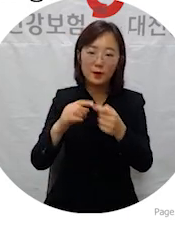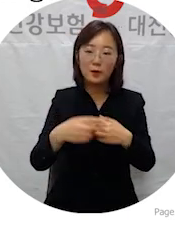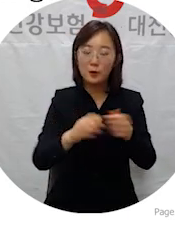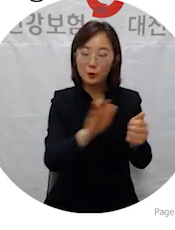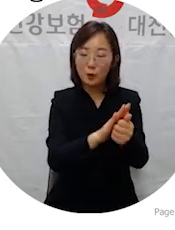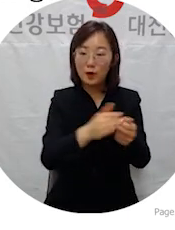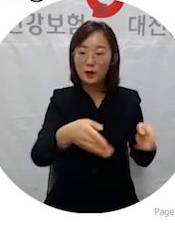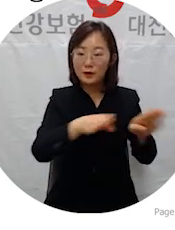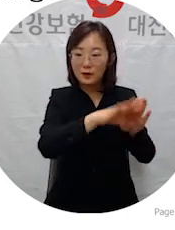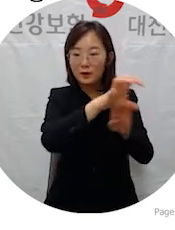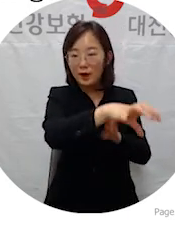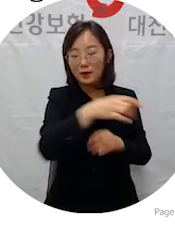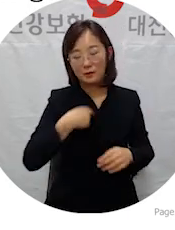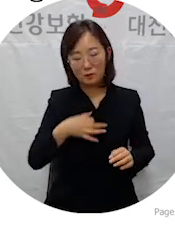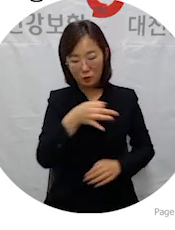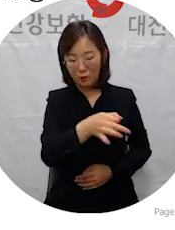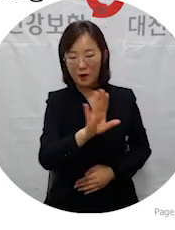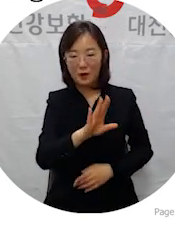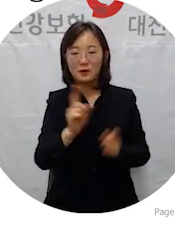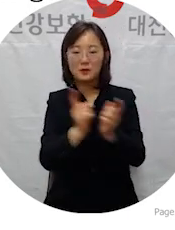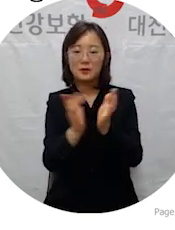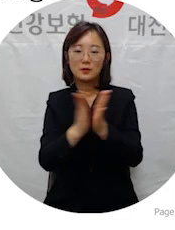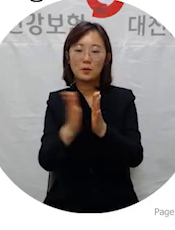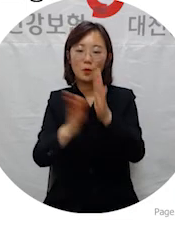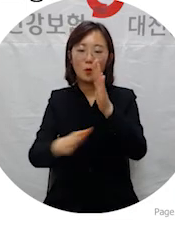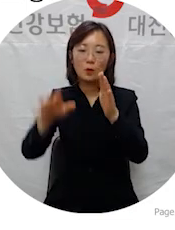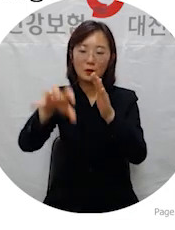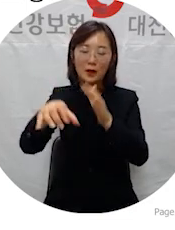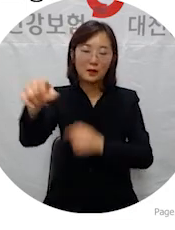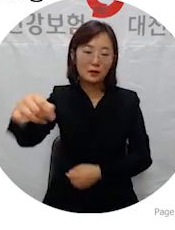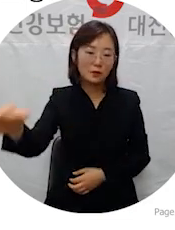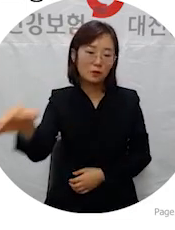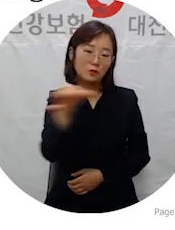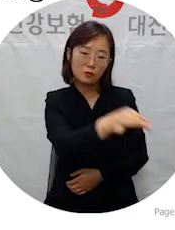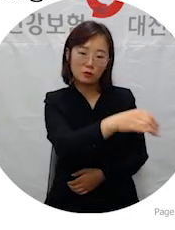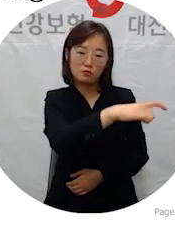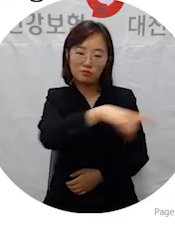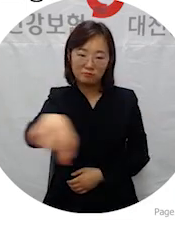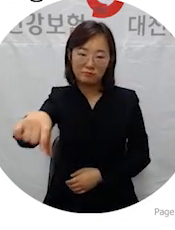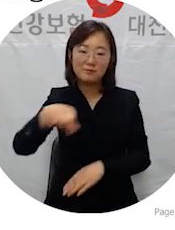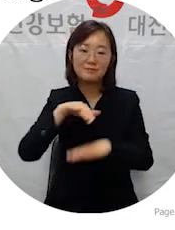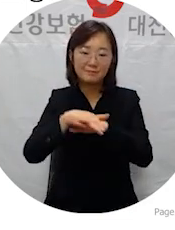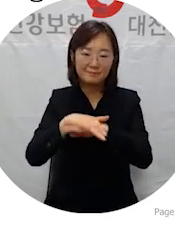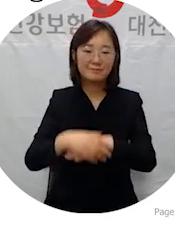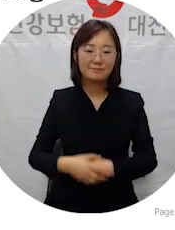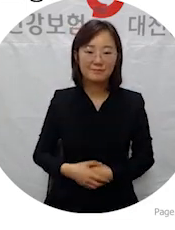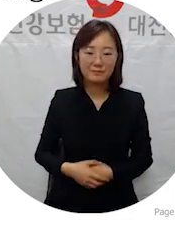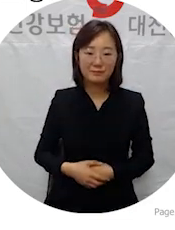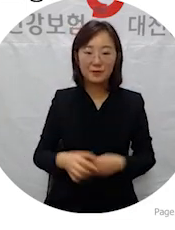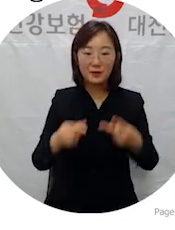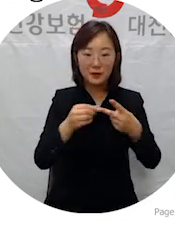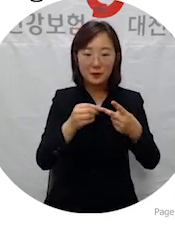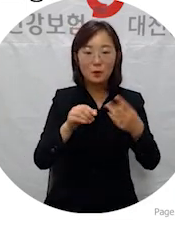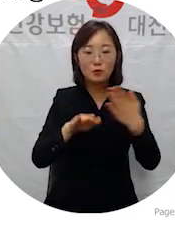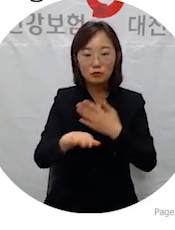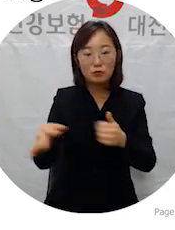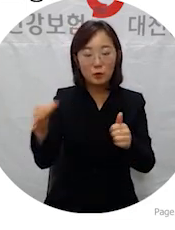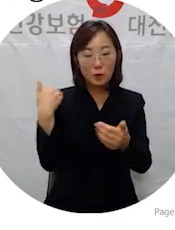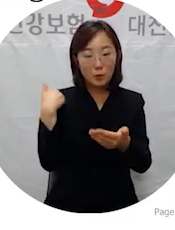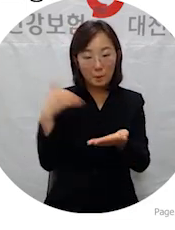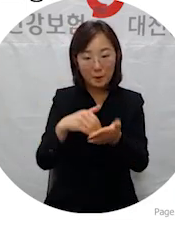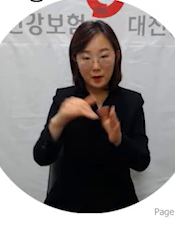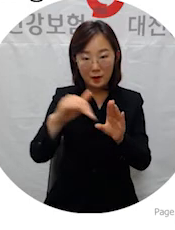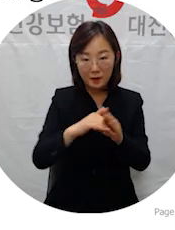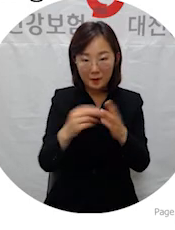초과하는 경우 초과분을 요양기관에서 수진자에게 받지 않고 공단에 직접 청구하는 것이며